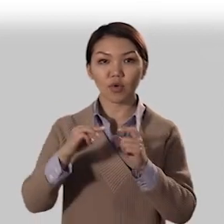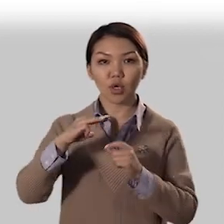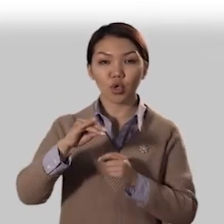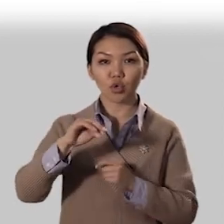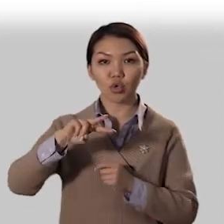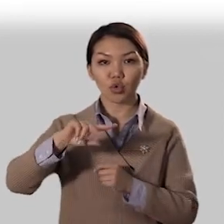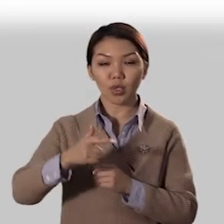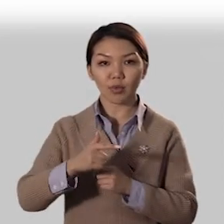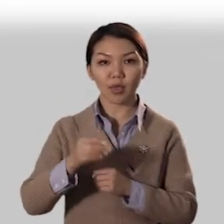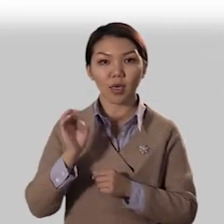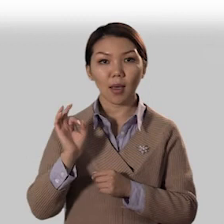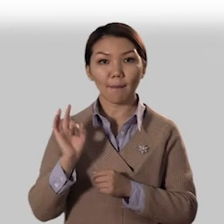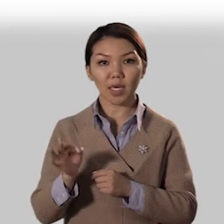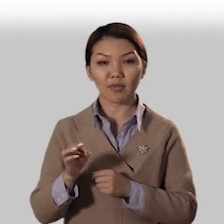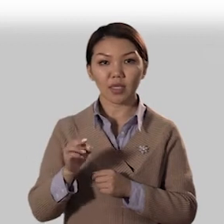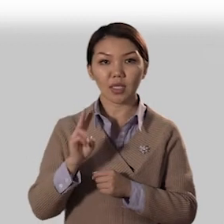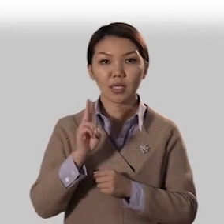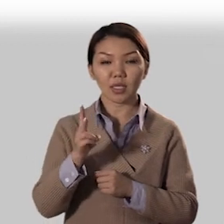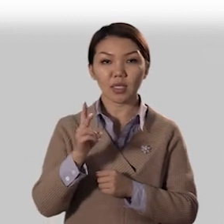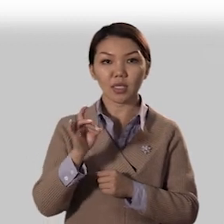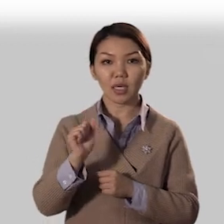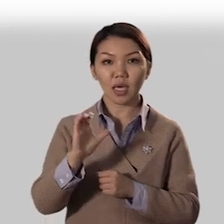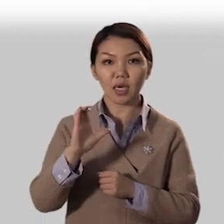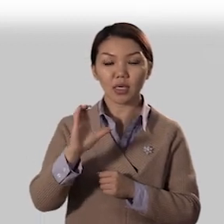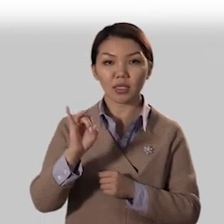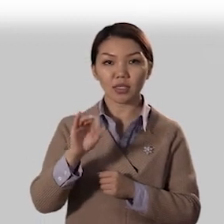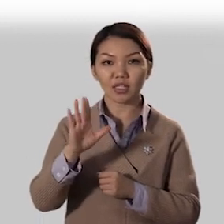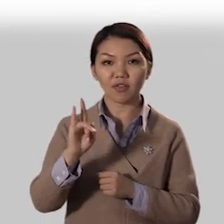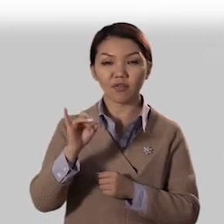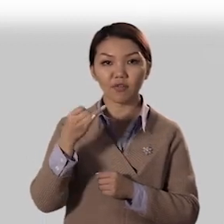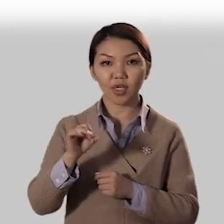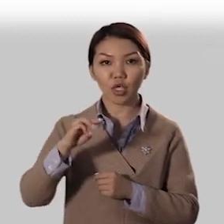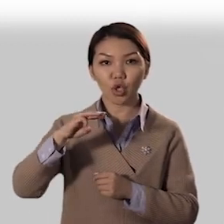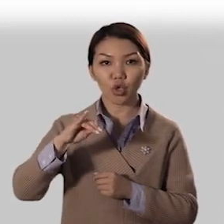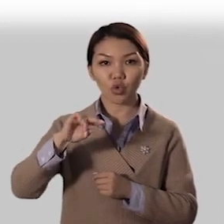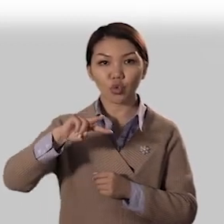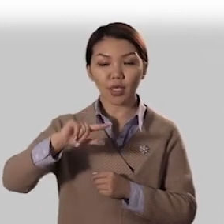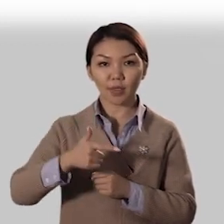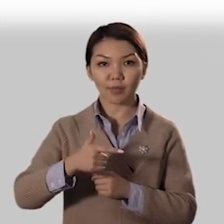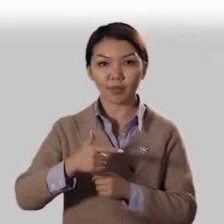правильный вариант красивый тюль как правильно